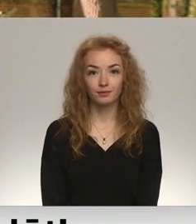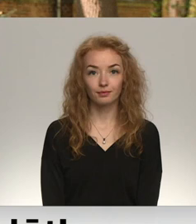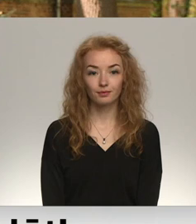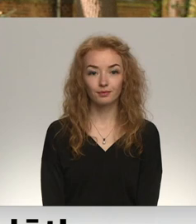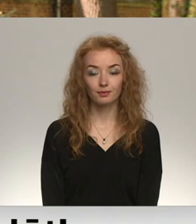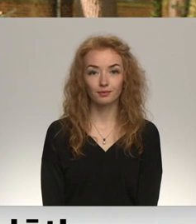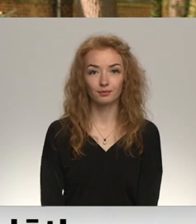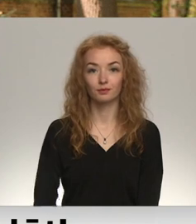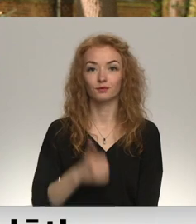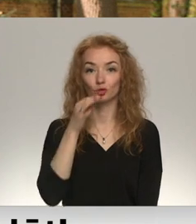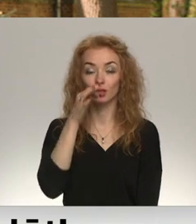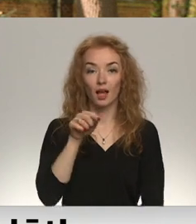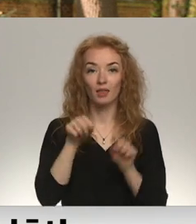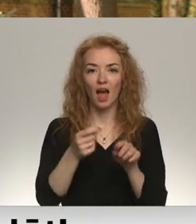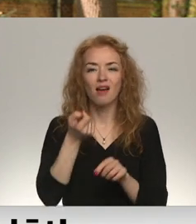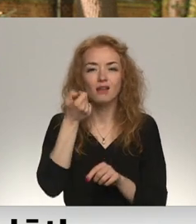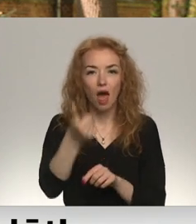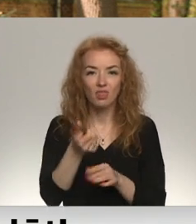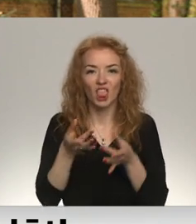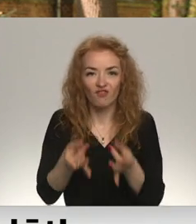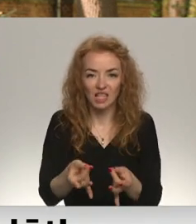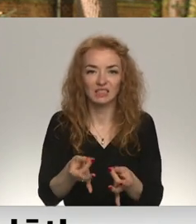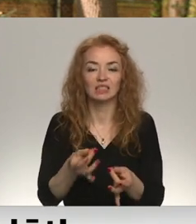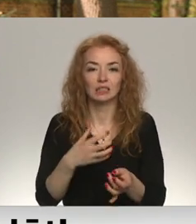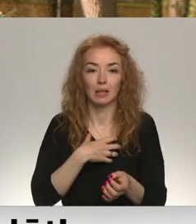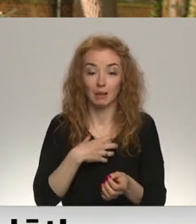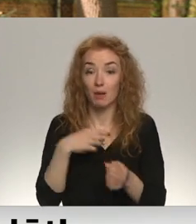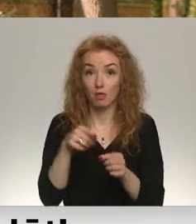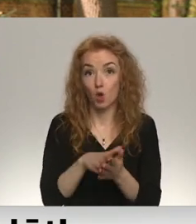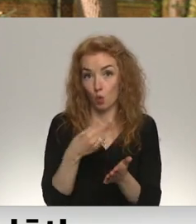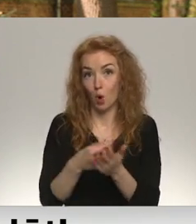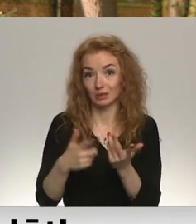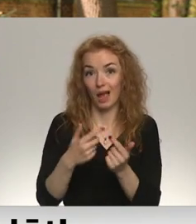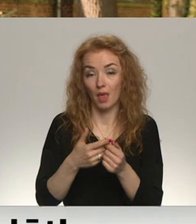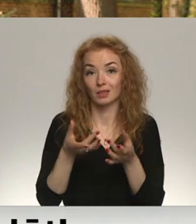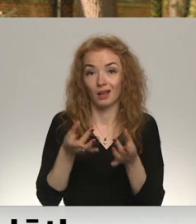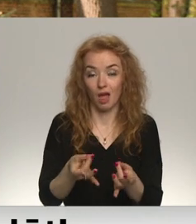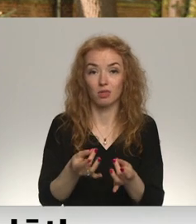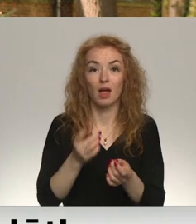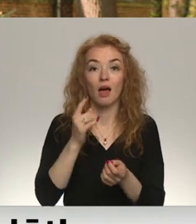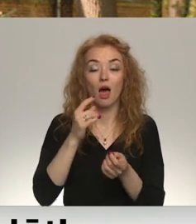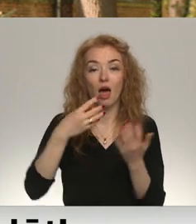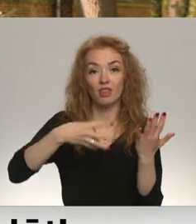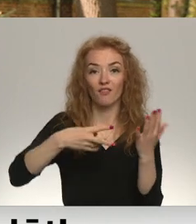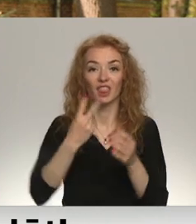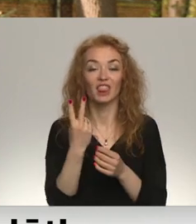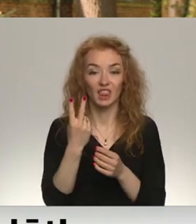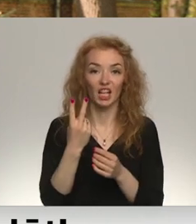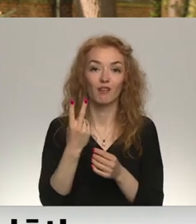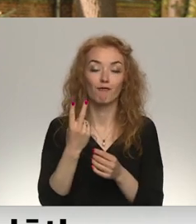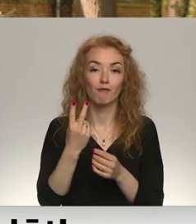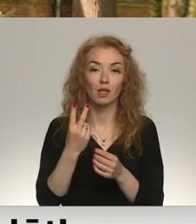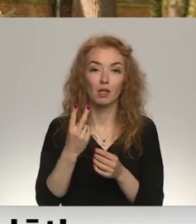Tā ir reta infekcija slimība. Viņa bija reta un joprojām reta, ja mēs 92 gadījumus sāprītināsim uz